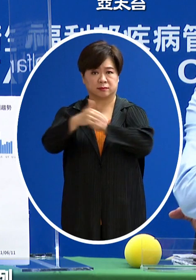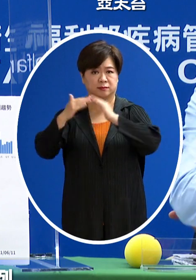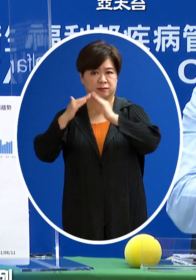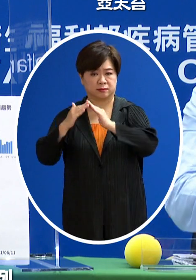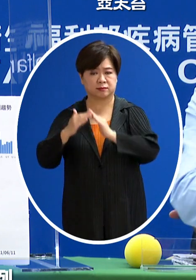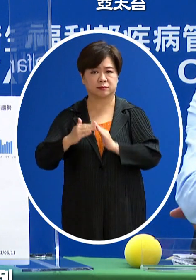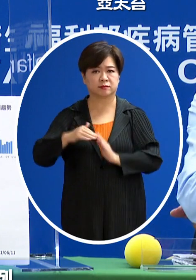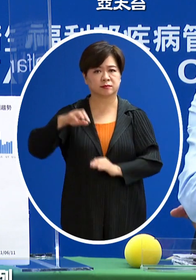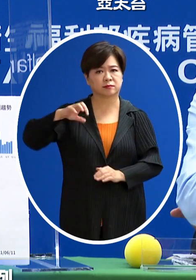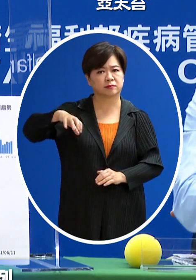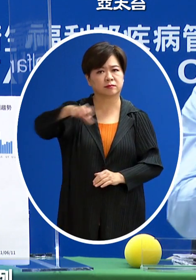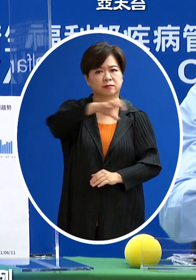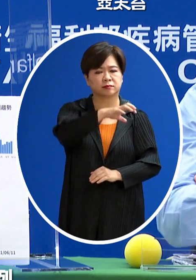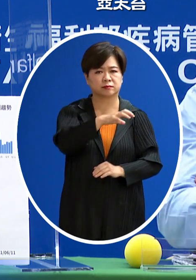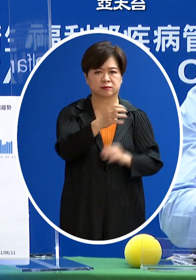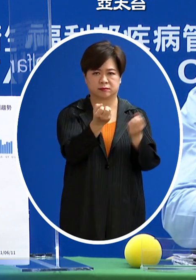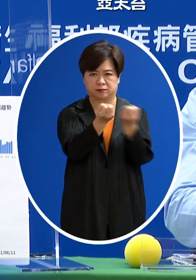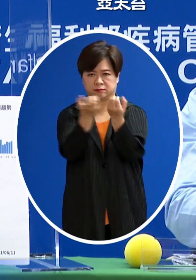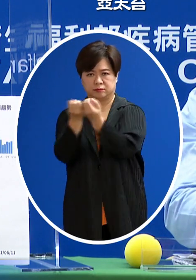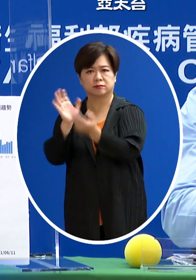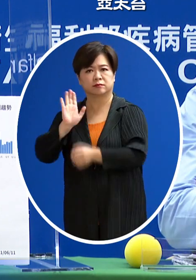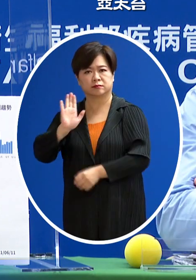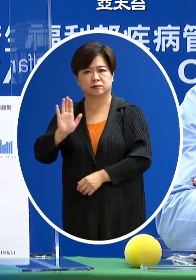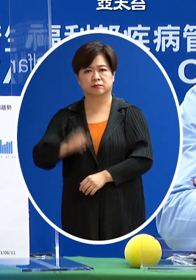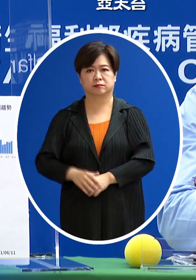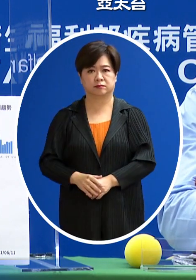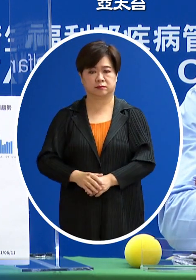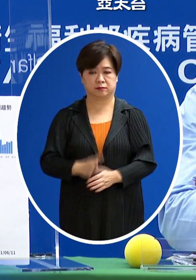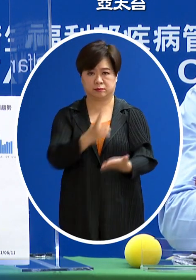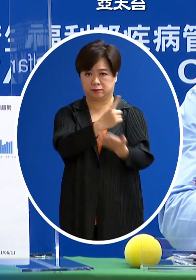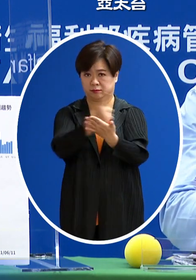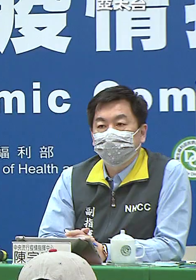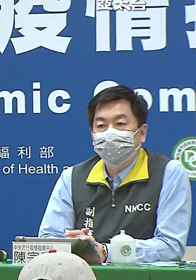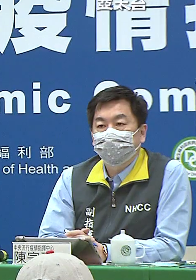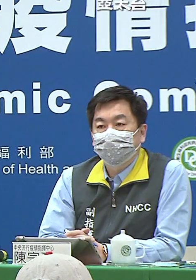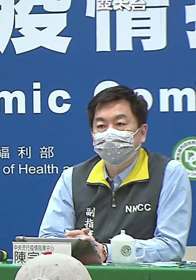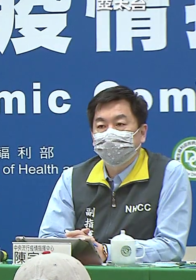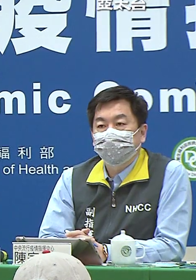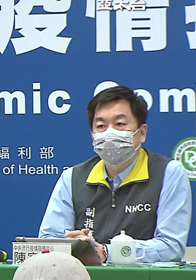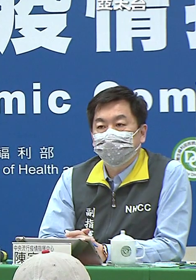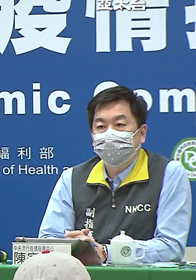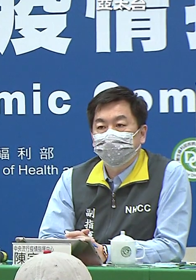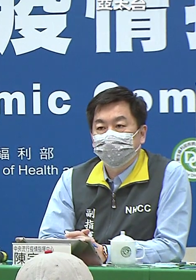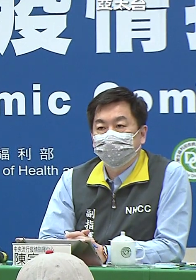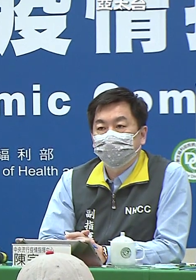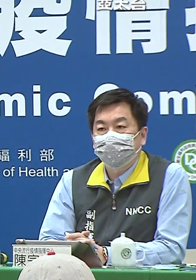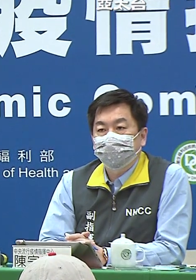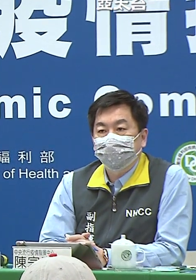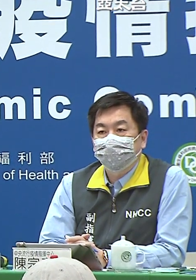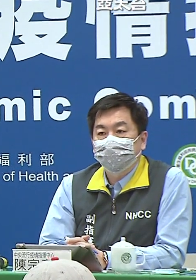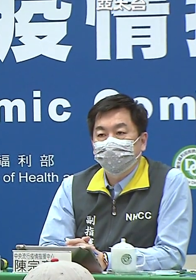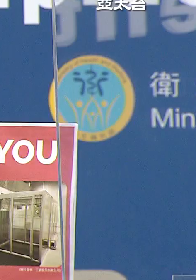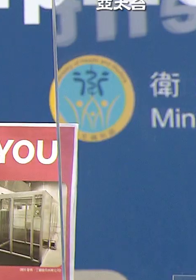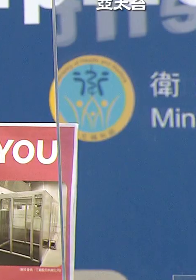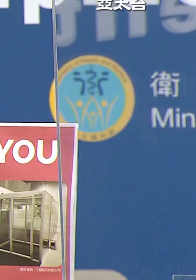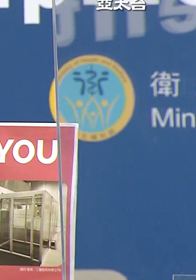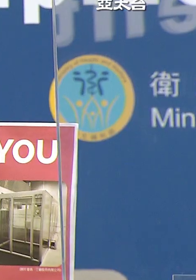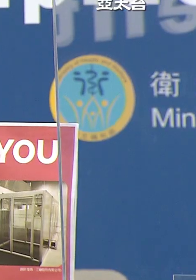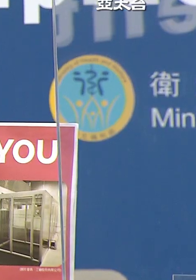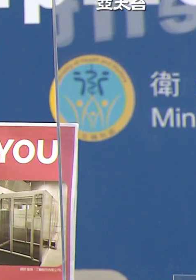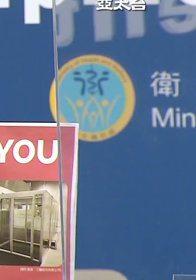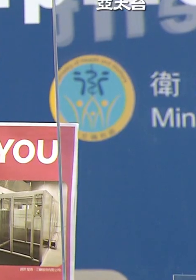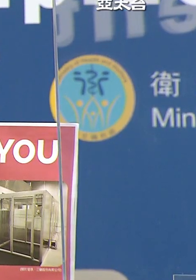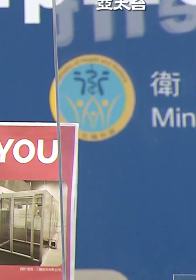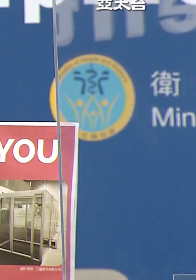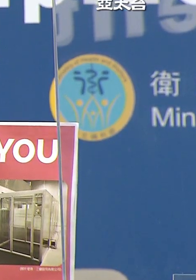都有比较多的一些案例，那所以大家都要提高警觉。 不止疫苗，指挥中心也采购了千人